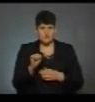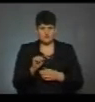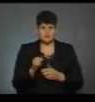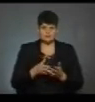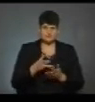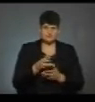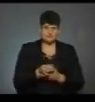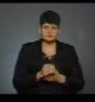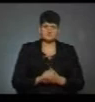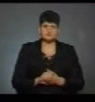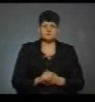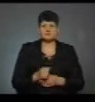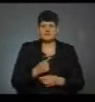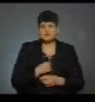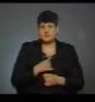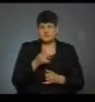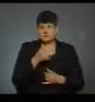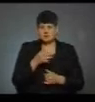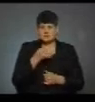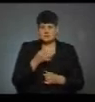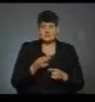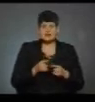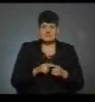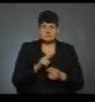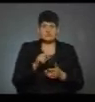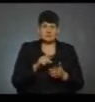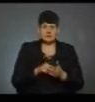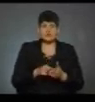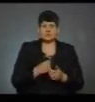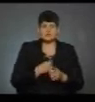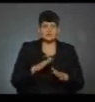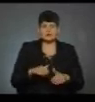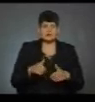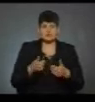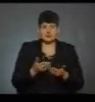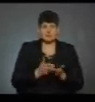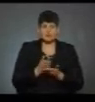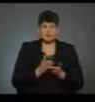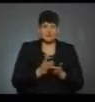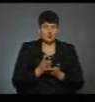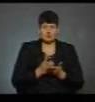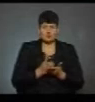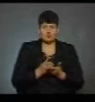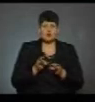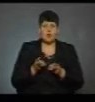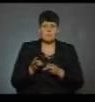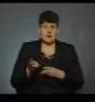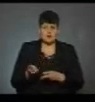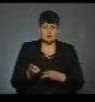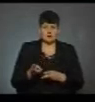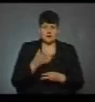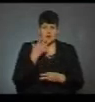Ну, на жаль, я не можу відповісти на це Дякую. Питання, тому що ми, на жаль, не надаємо послуг з опалення так, і